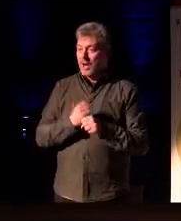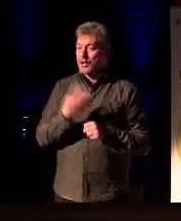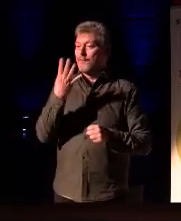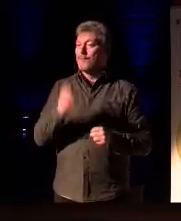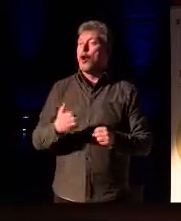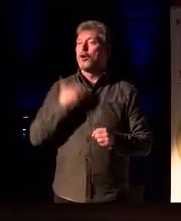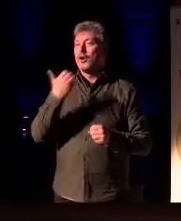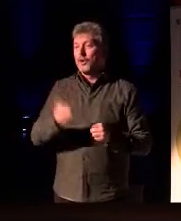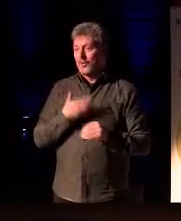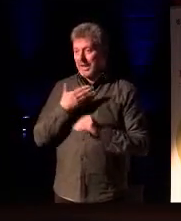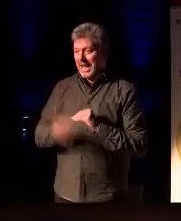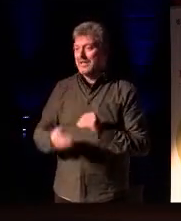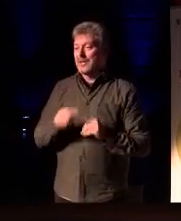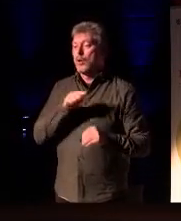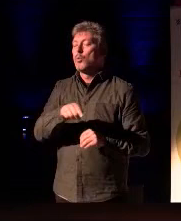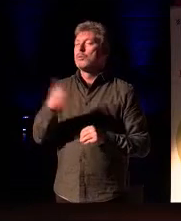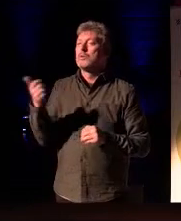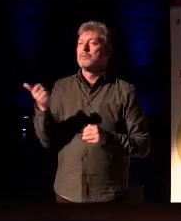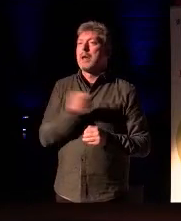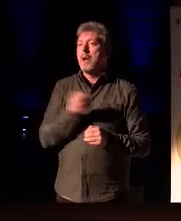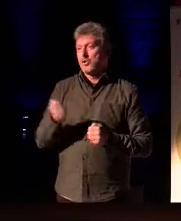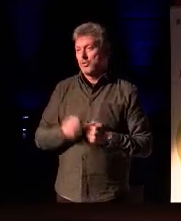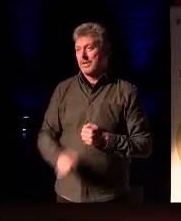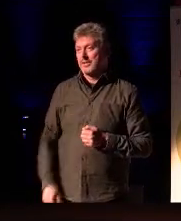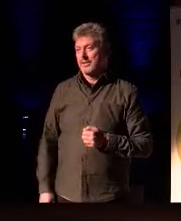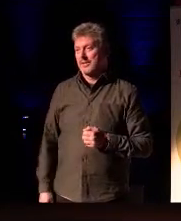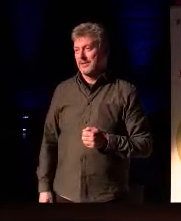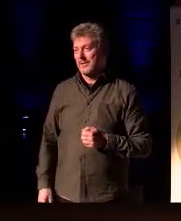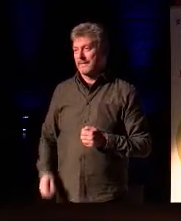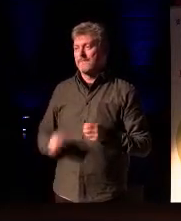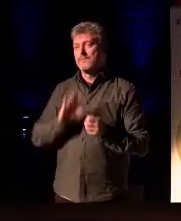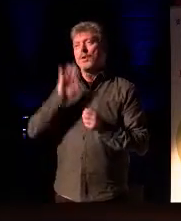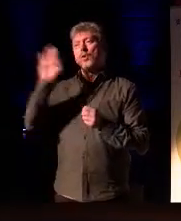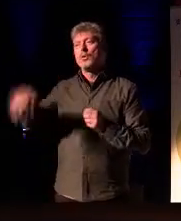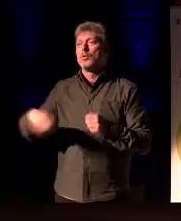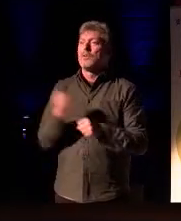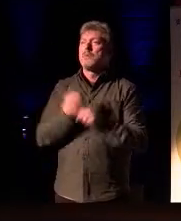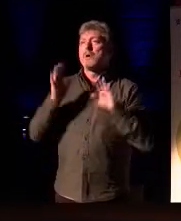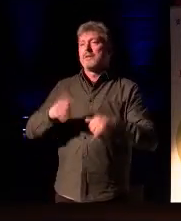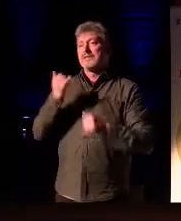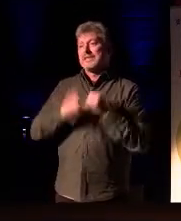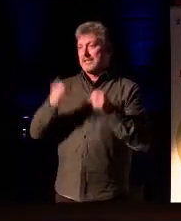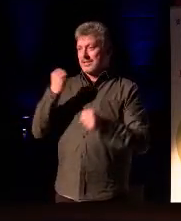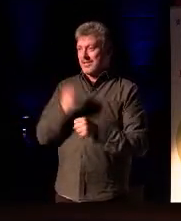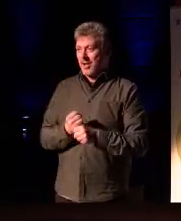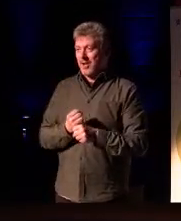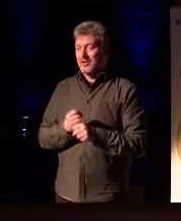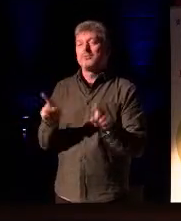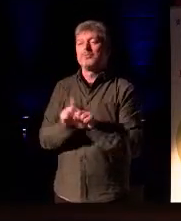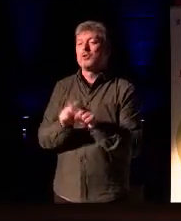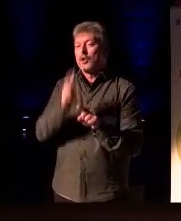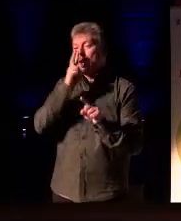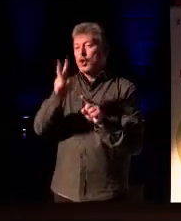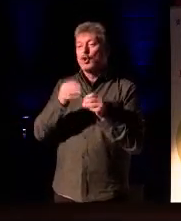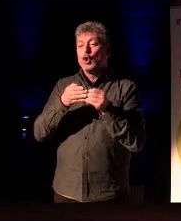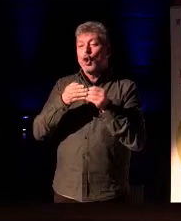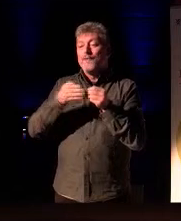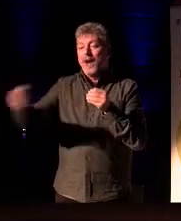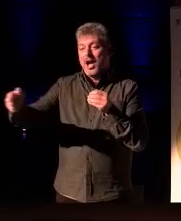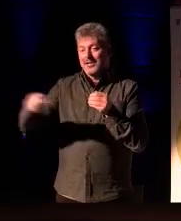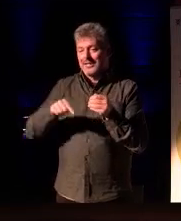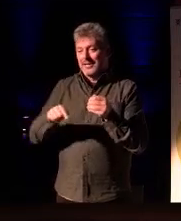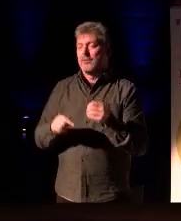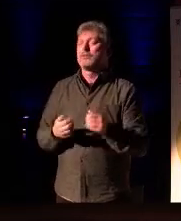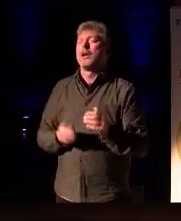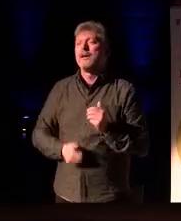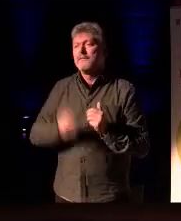at hun pensjonerte seg. Når de går ut av arbeidsplassen for aller siste gang, så står en ny fase I livet der. Da det viktig